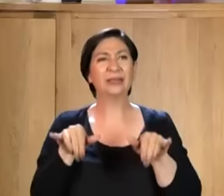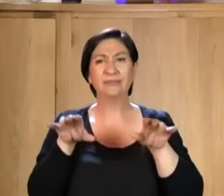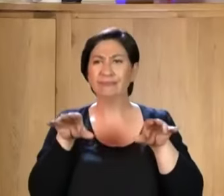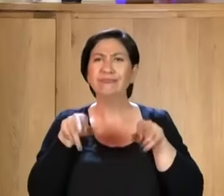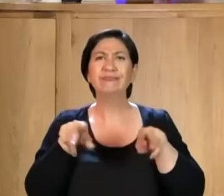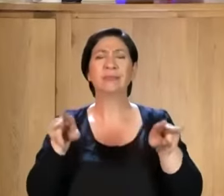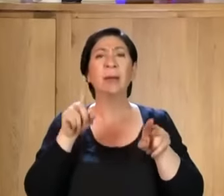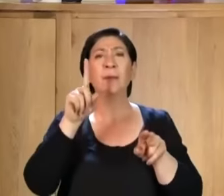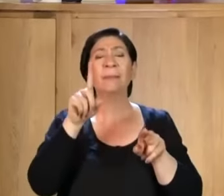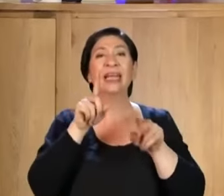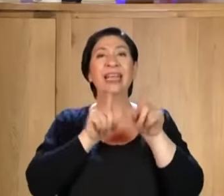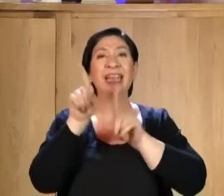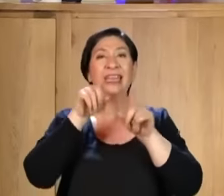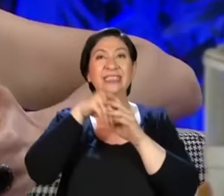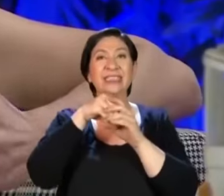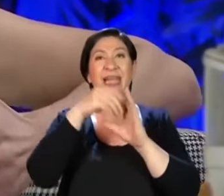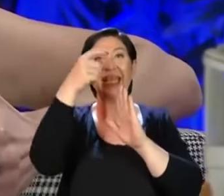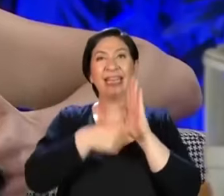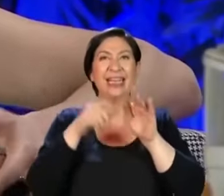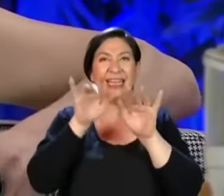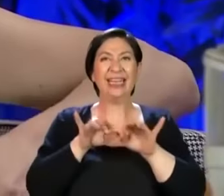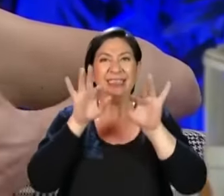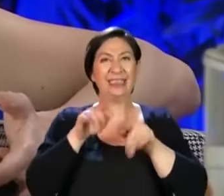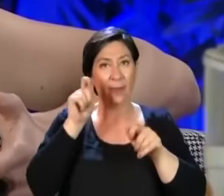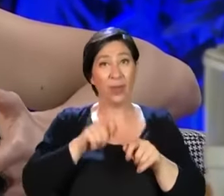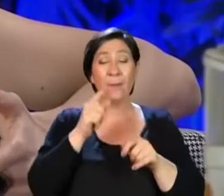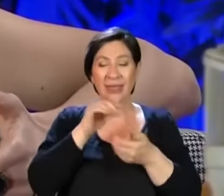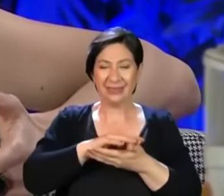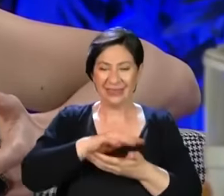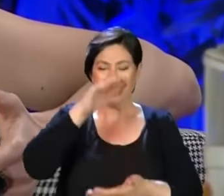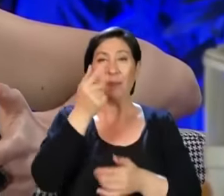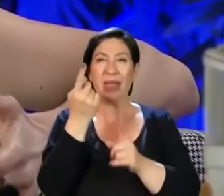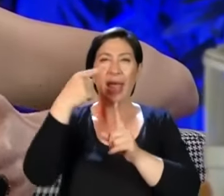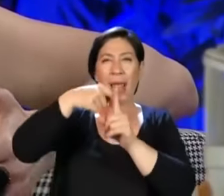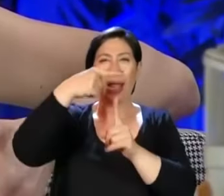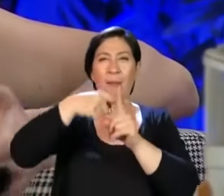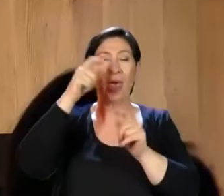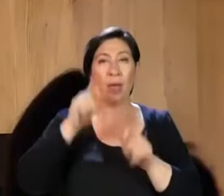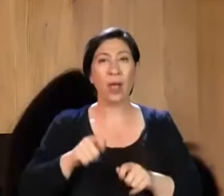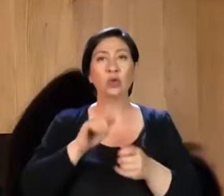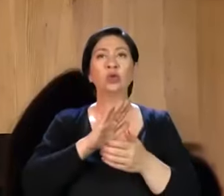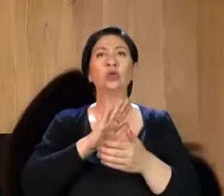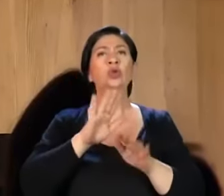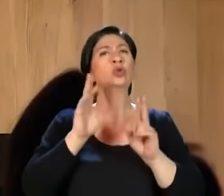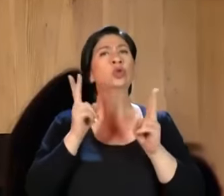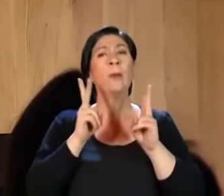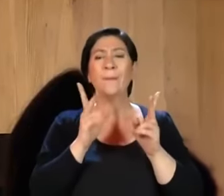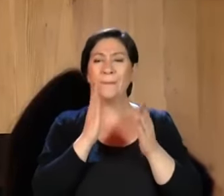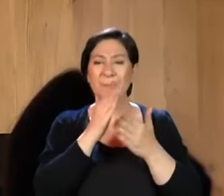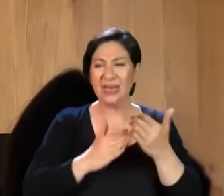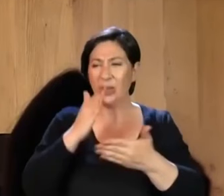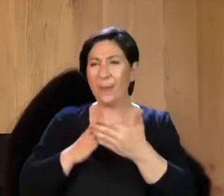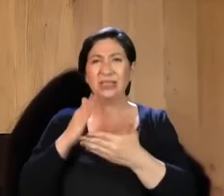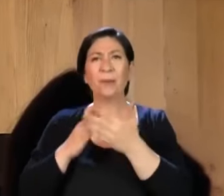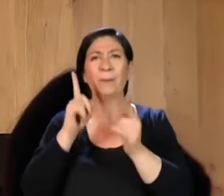yazıyordum bir sitede de onlar da okunuyordu onları biriktirerek ve biraz daha eklemeler yaparak Eee düz yazı parça parça bir düz